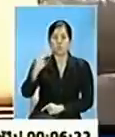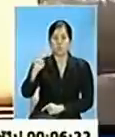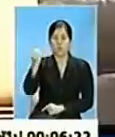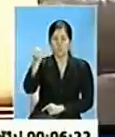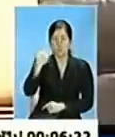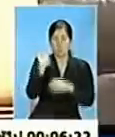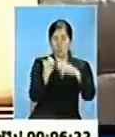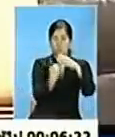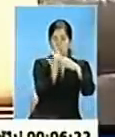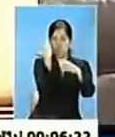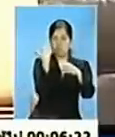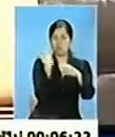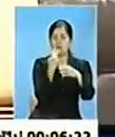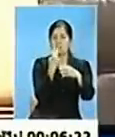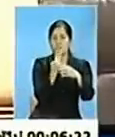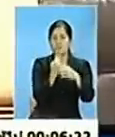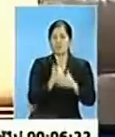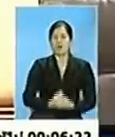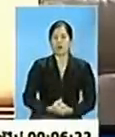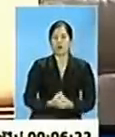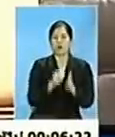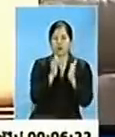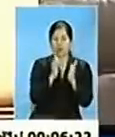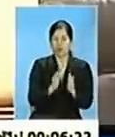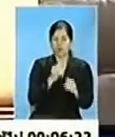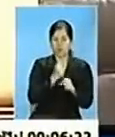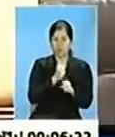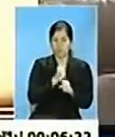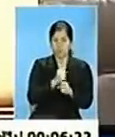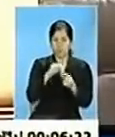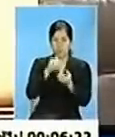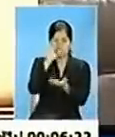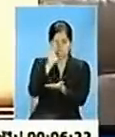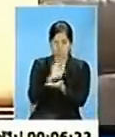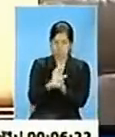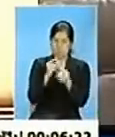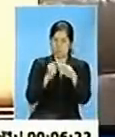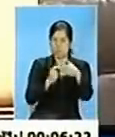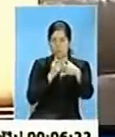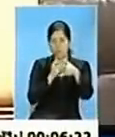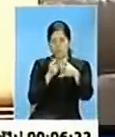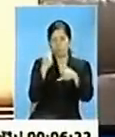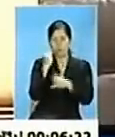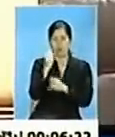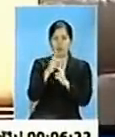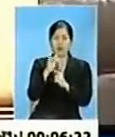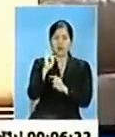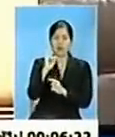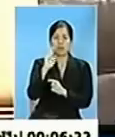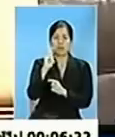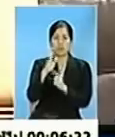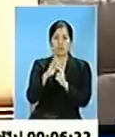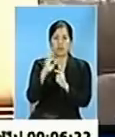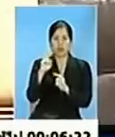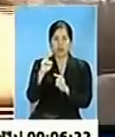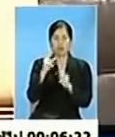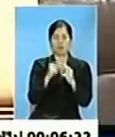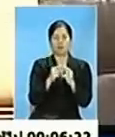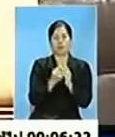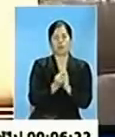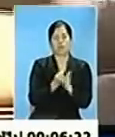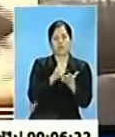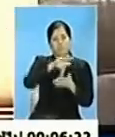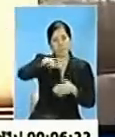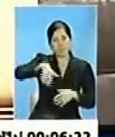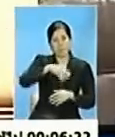เนื้อหาสาระคนเป็นพนักงานสอบสวนคนเป็นอัยการคนเรียนกฎหมายพิสูจน์